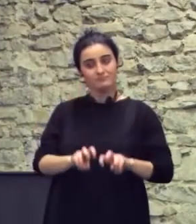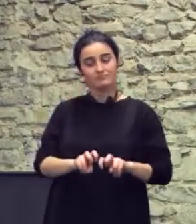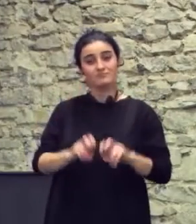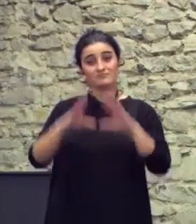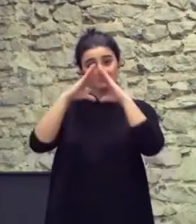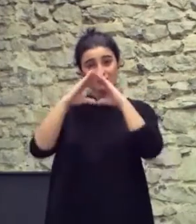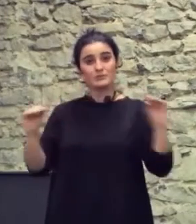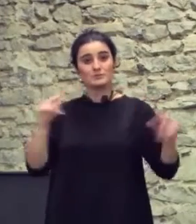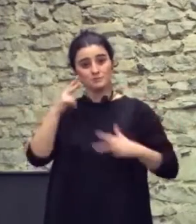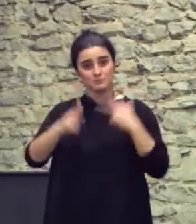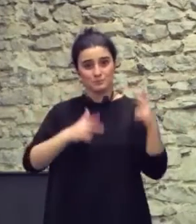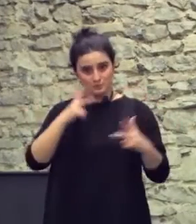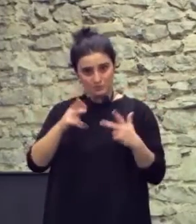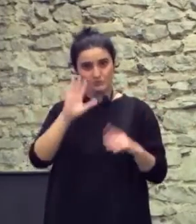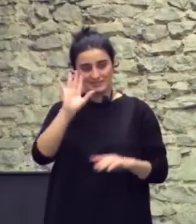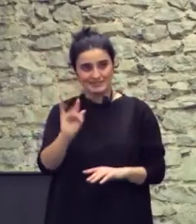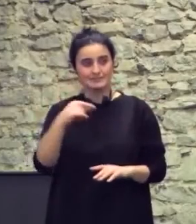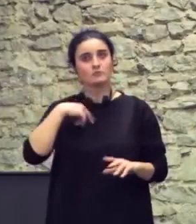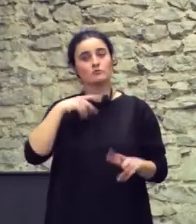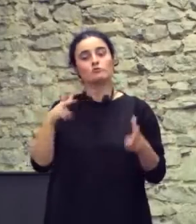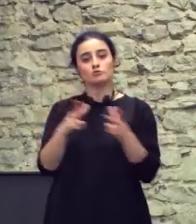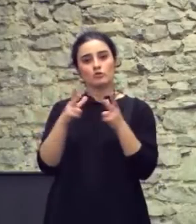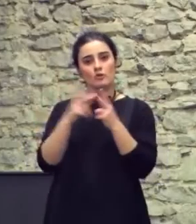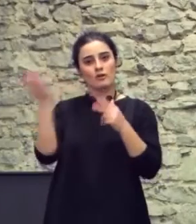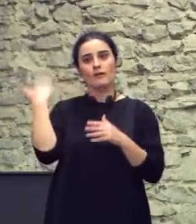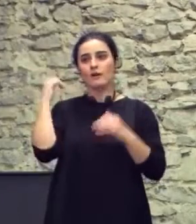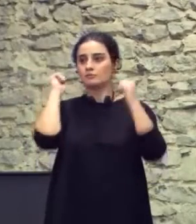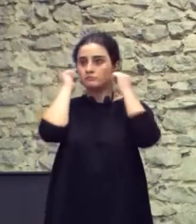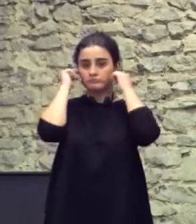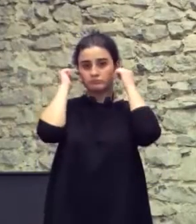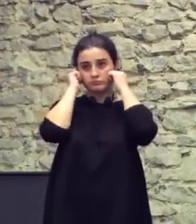Herriko Unibertsitatean soziologia ikasi nuen eta